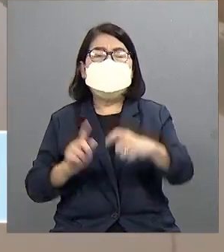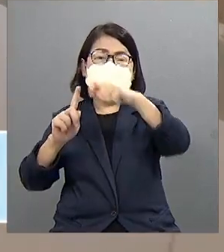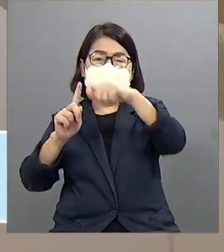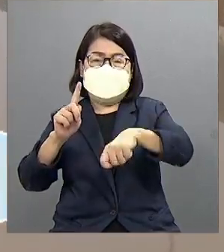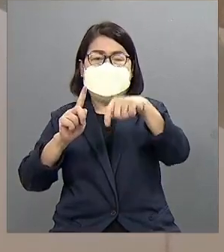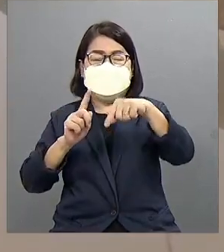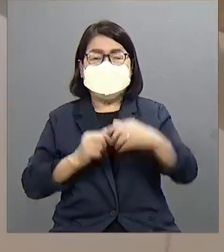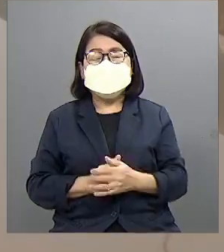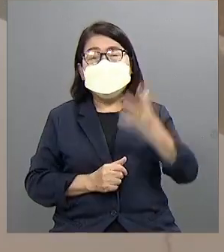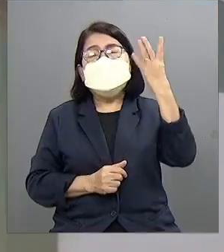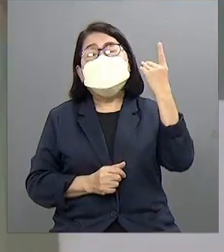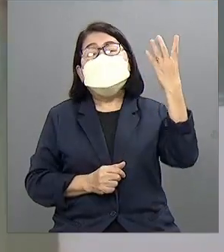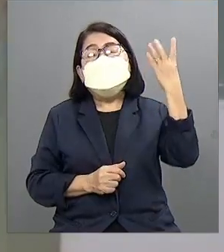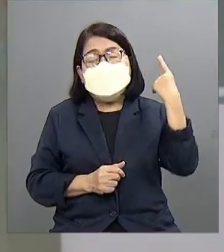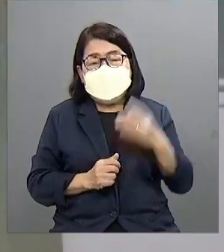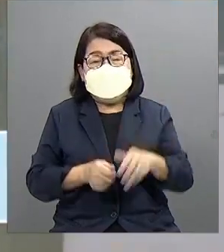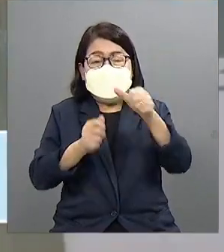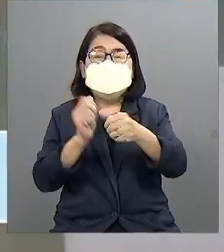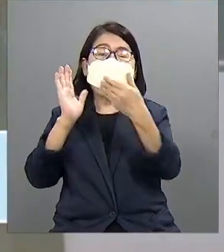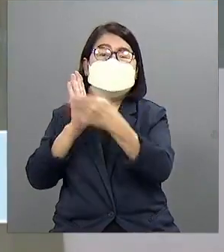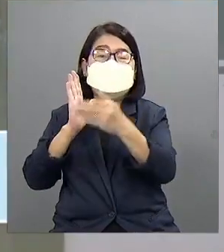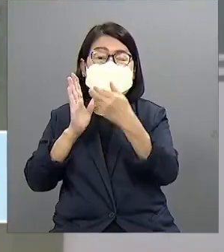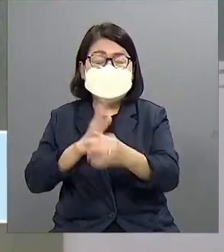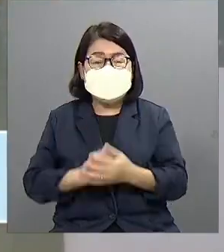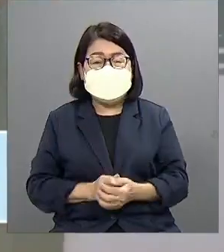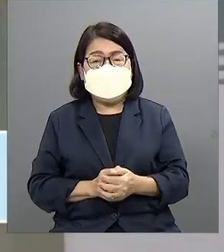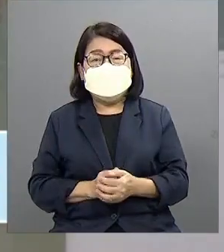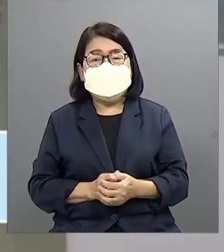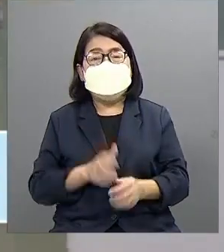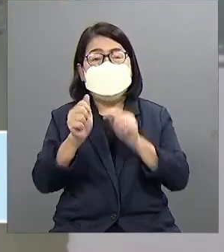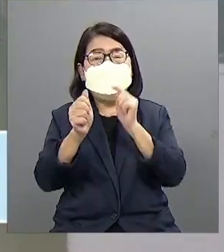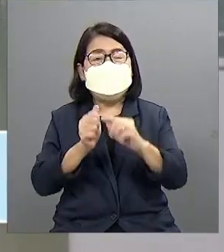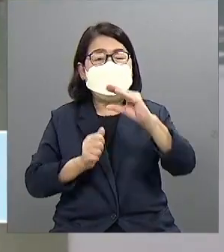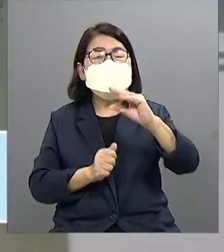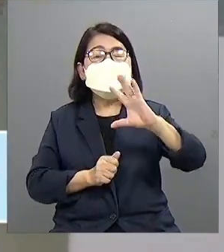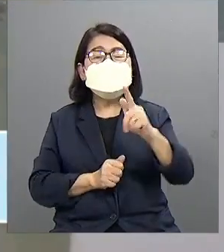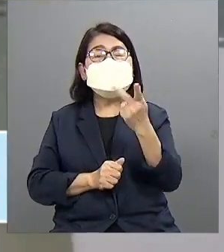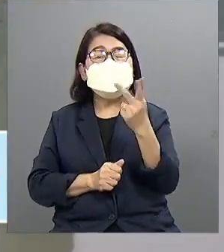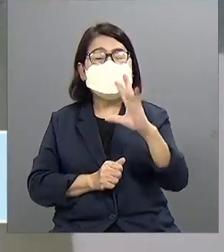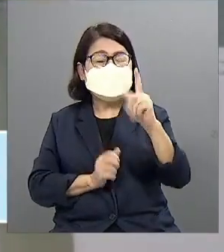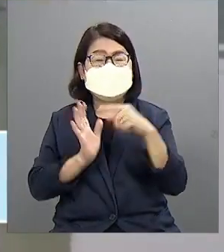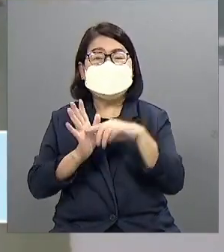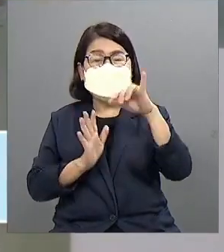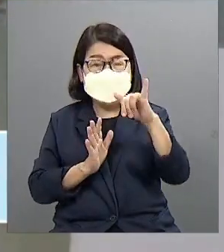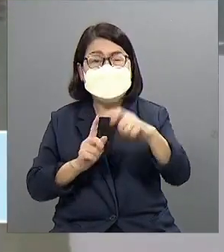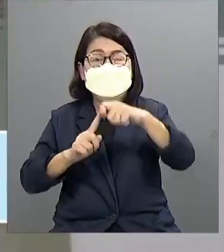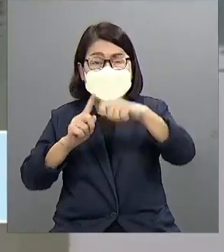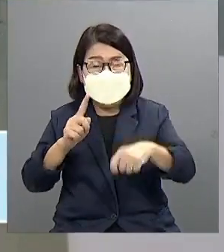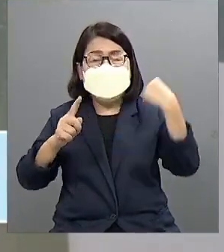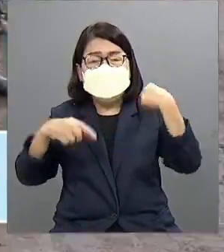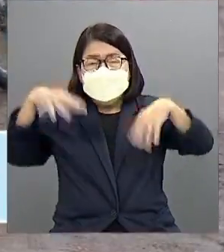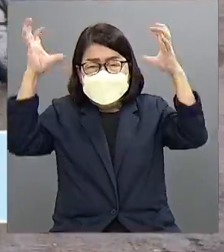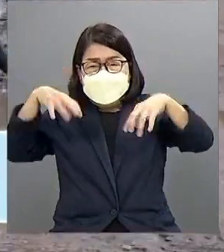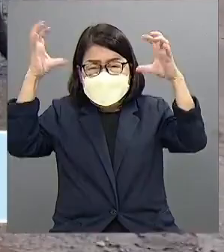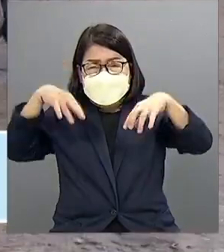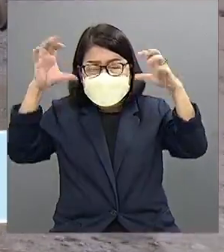านนี้นะคะที่ภาคอีสานตำบลด่านเกวียนอำเภอโชคชัยจังหวัดนครราชสีมาค่ะฝนตกหนักนะคะตั้งแต่16พฤษภาคม